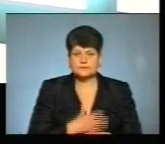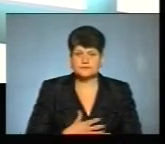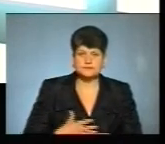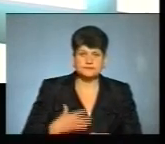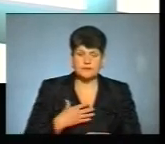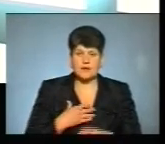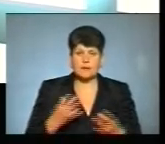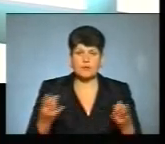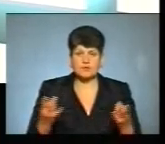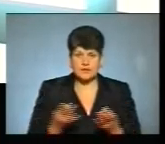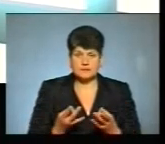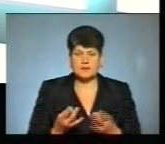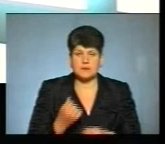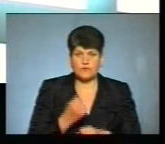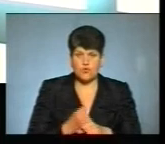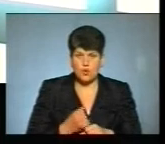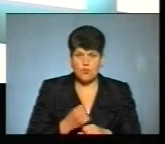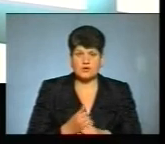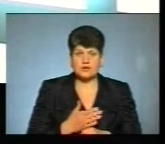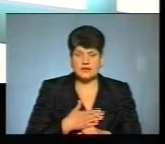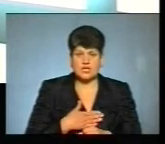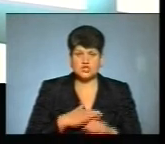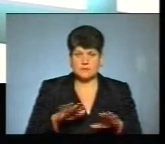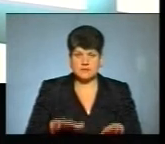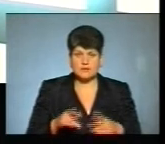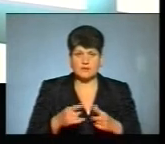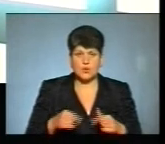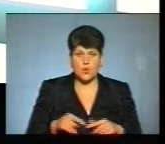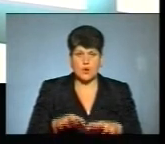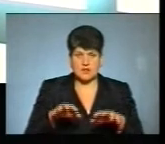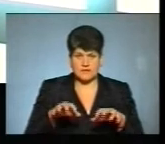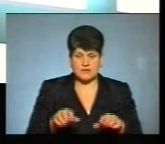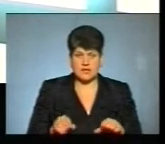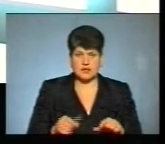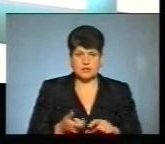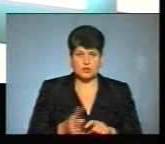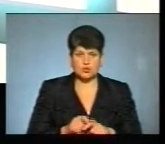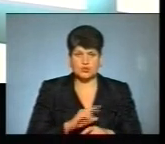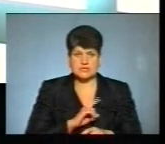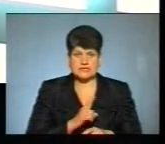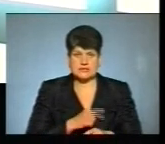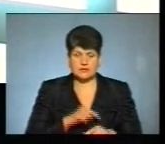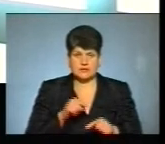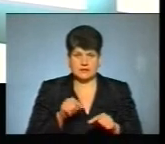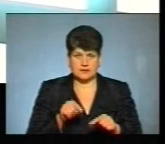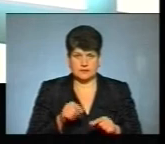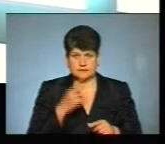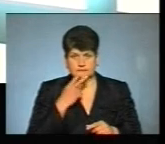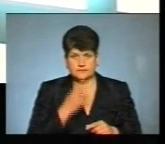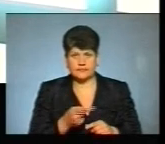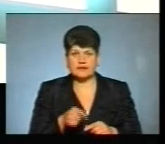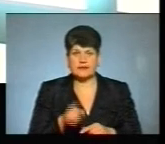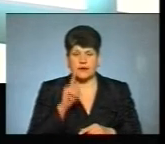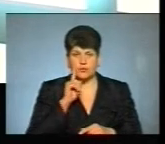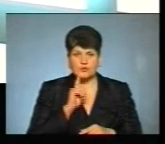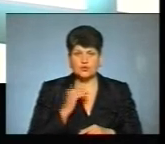і потрібними так, в роботі, то наші місцеві органи влади дуже сильно на них опираються, тобто там, де